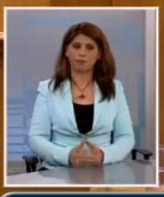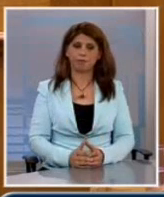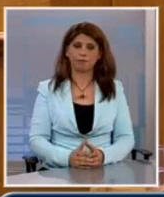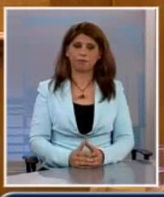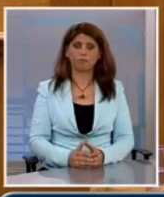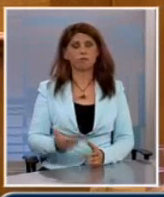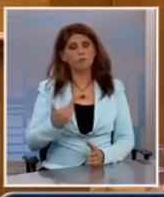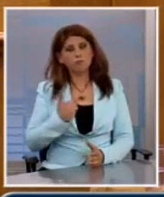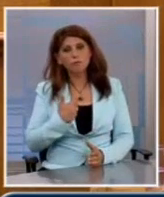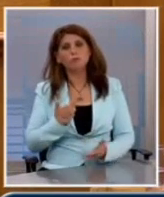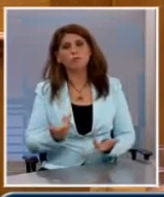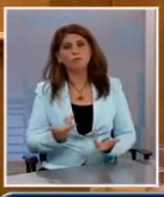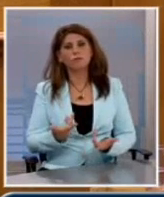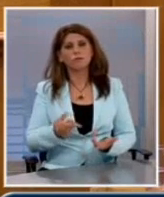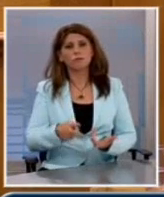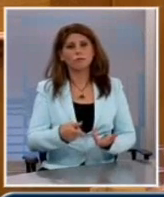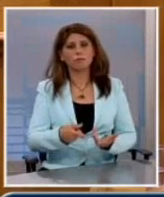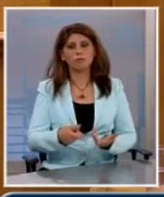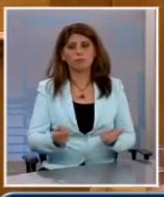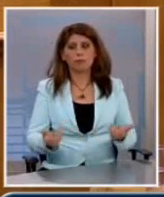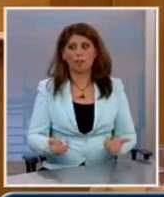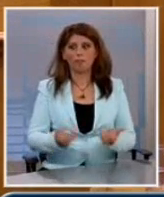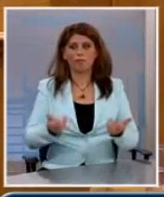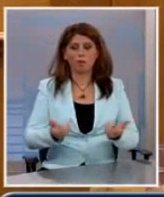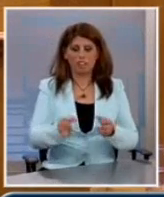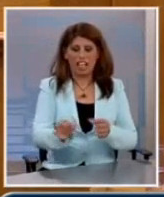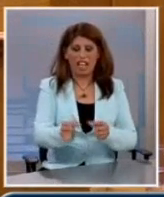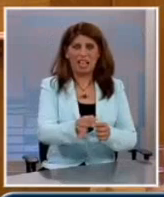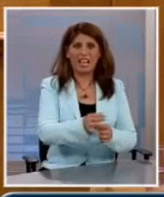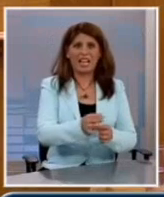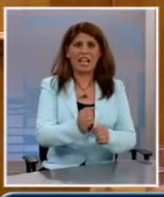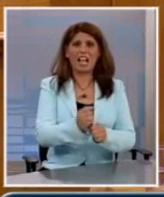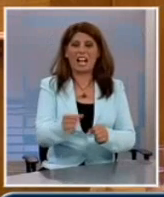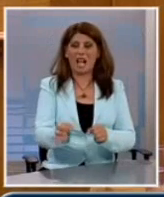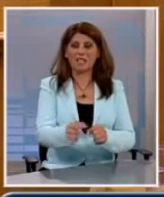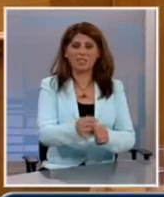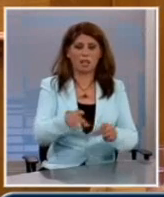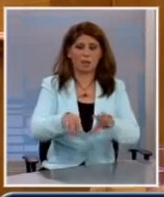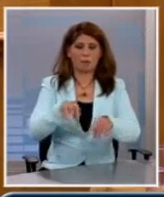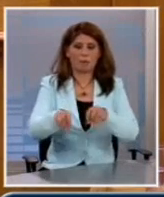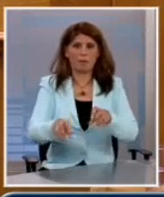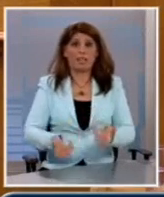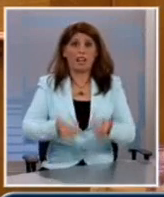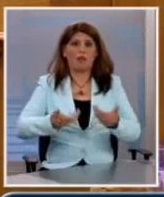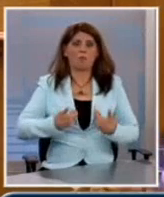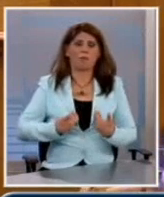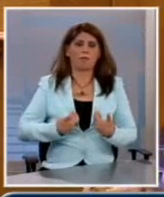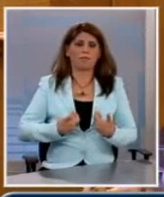βγάλουμε εμείς τα κάστανα από τη φωτιά που εσείς ανάψατε και ανάβατε τόσα χρόνια.